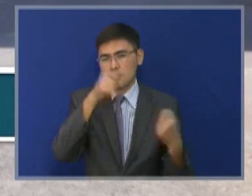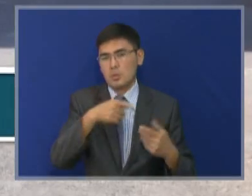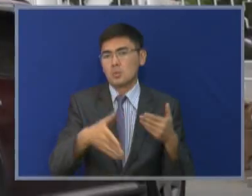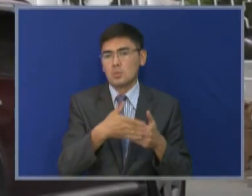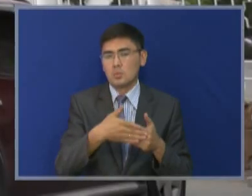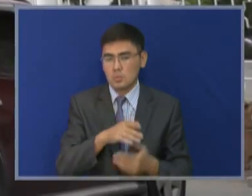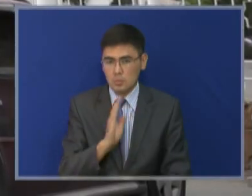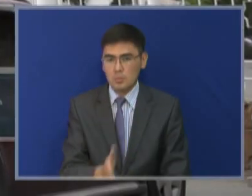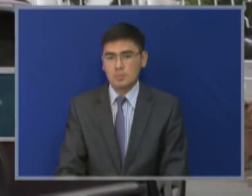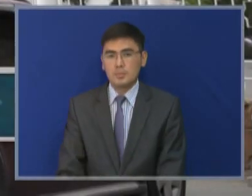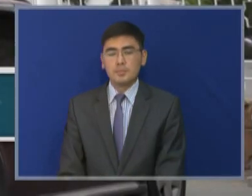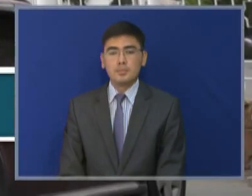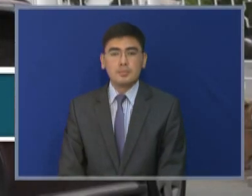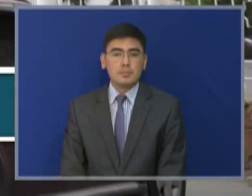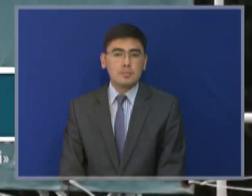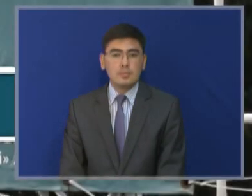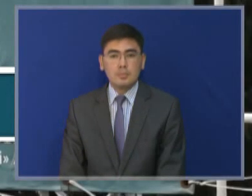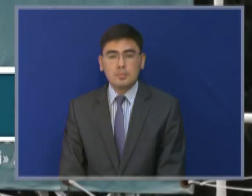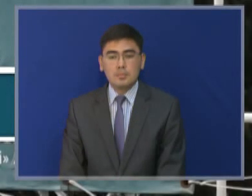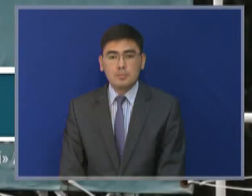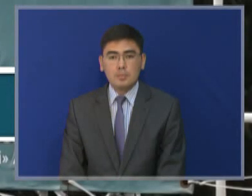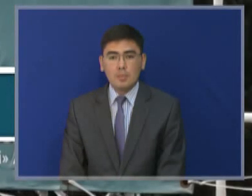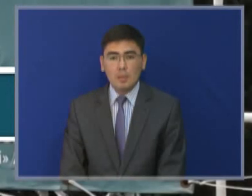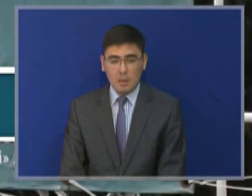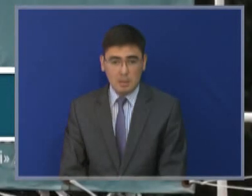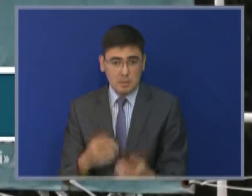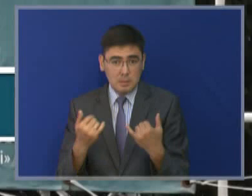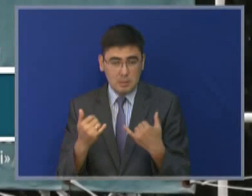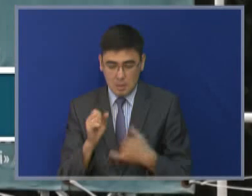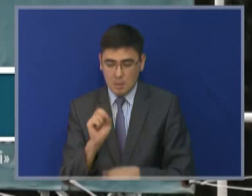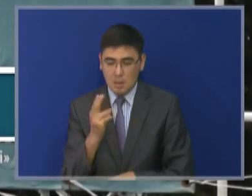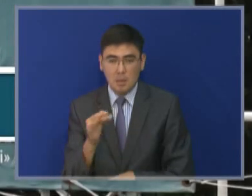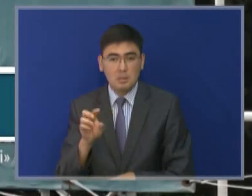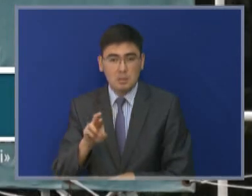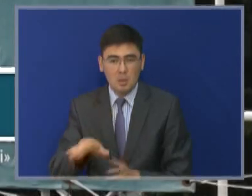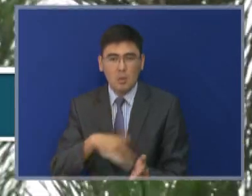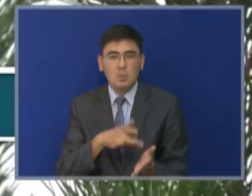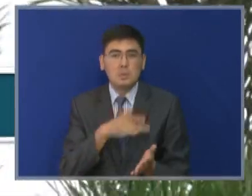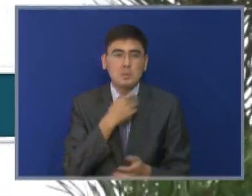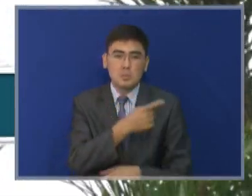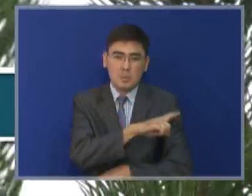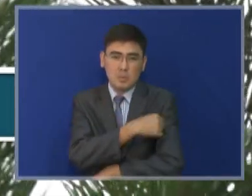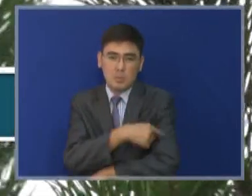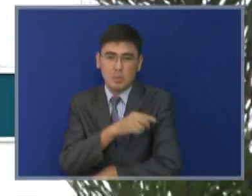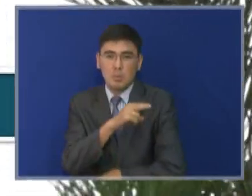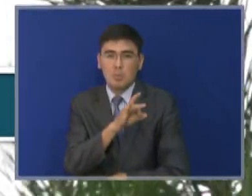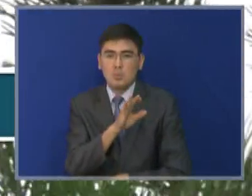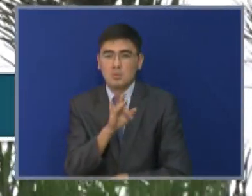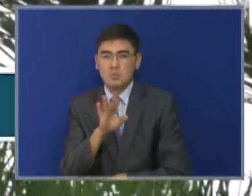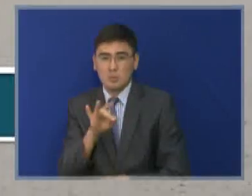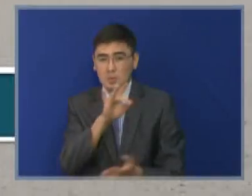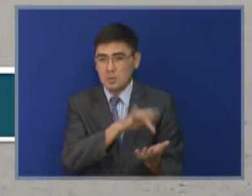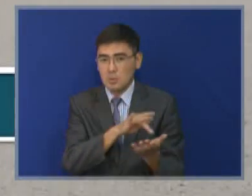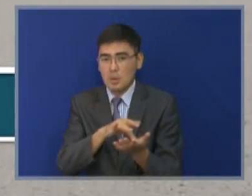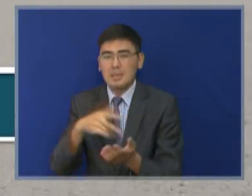қарастырылған. Өмірге үміт сыйла республикалық акциясы аясында қаламыздағы ауруханалар мен провизорлық орталықтарға